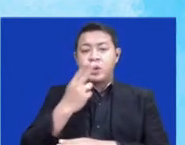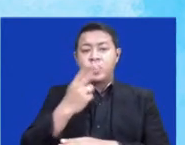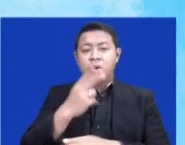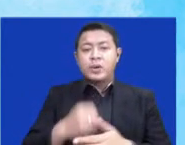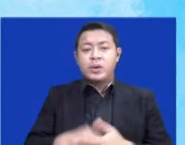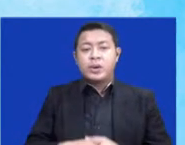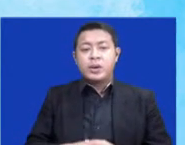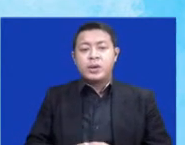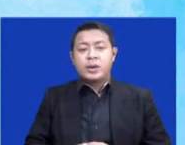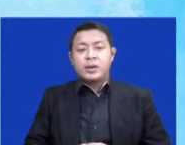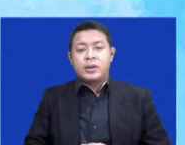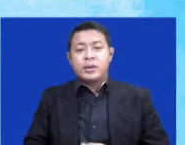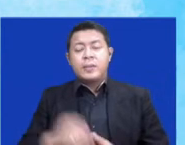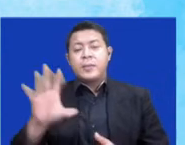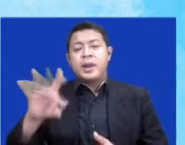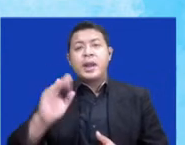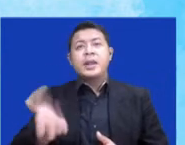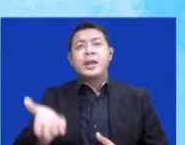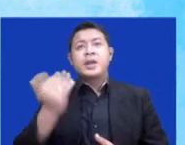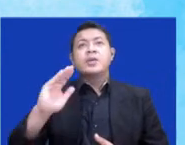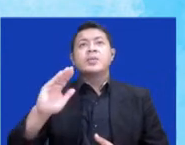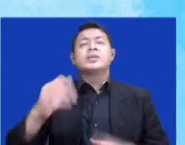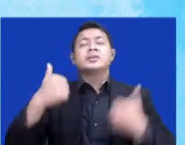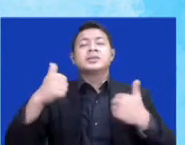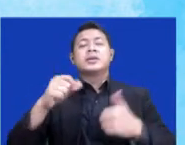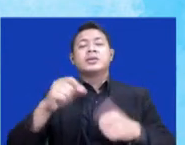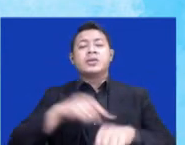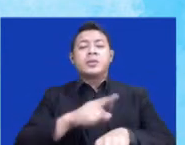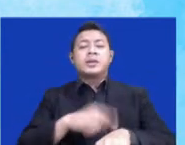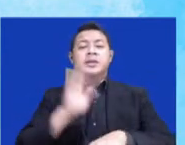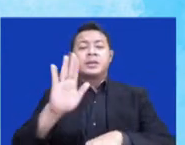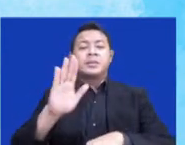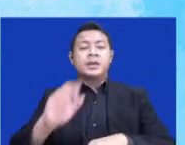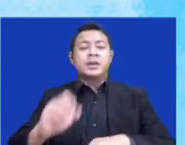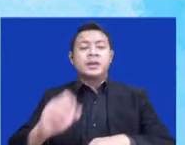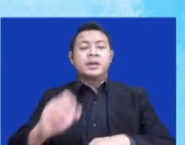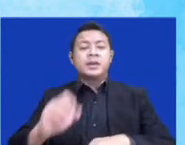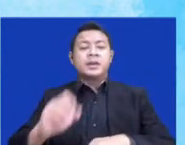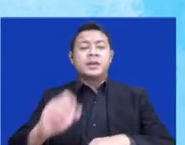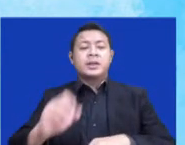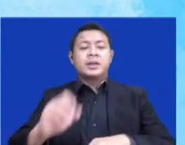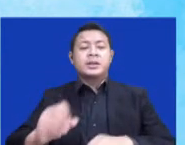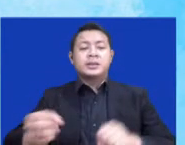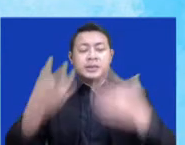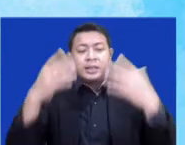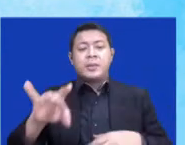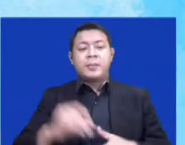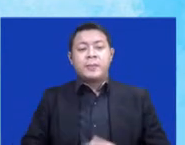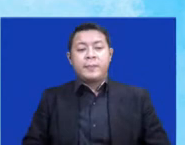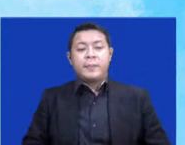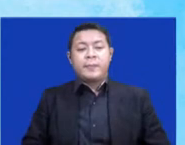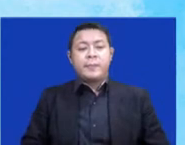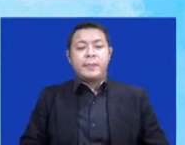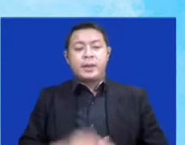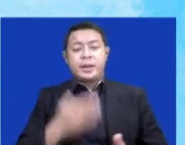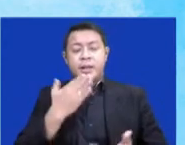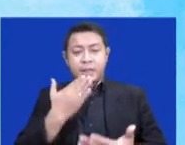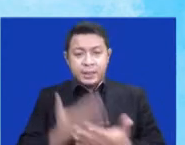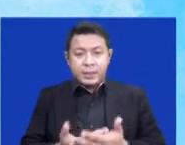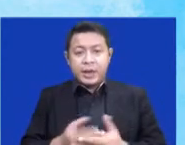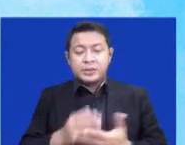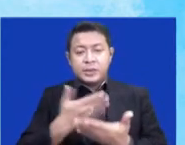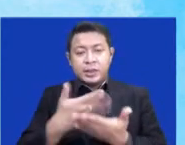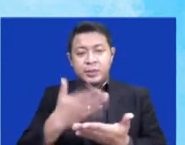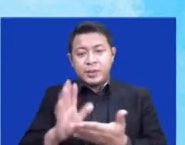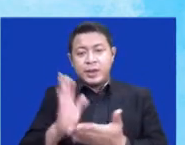hidup sehat, masa depan cerah. Pilih hidup sehat, masa depan cerah. Thank you Randy sudah sharing dengan kita semua di sini. Mudah-mudahan